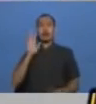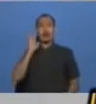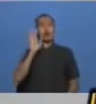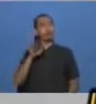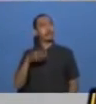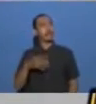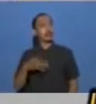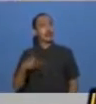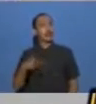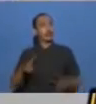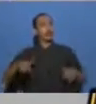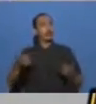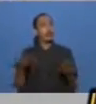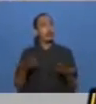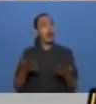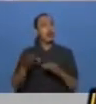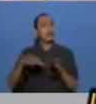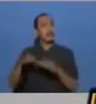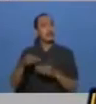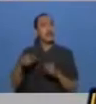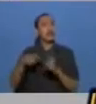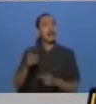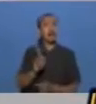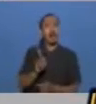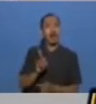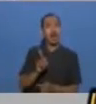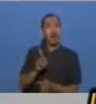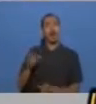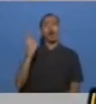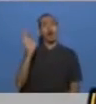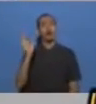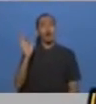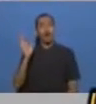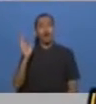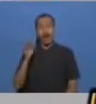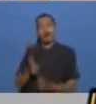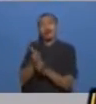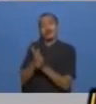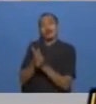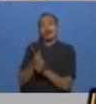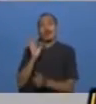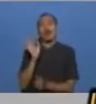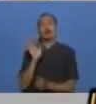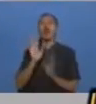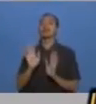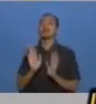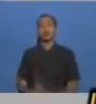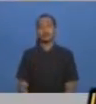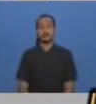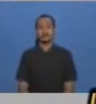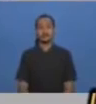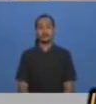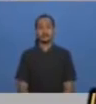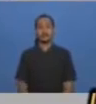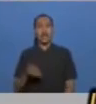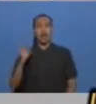sampai ke sana. Jadi mereka hanya ngikut aja maunya orang tua seperti apa, sementara orang tua tidak memikirkan bagaimana masa depan anaknya.